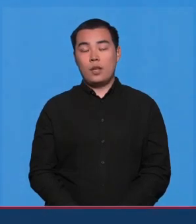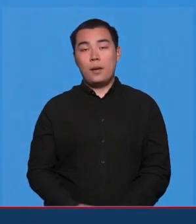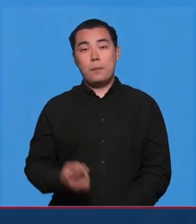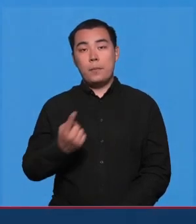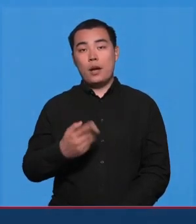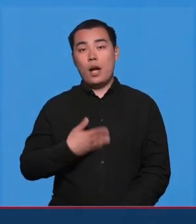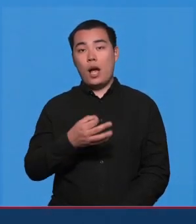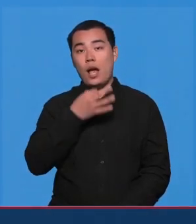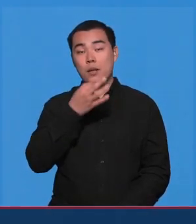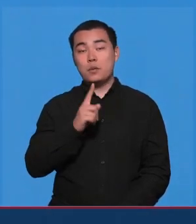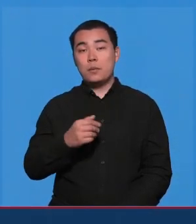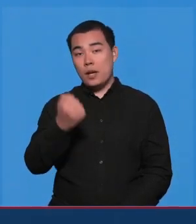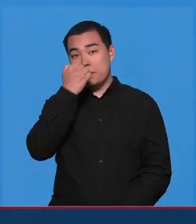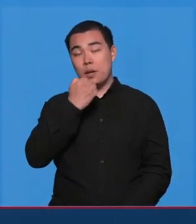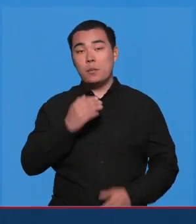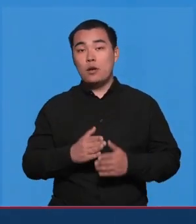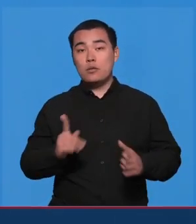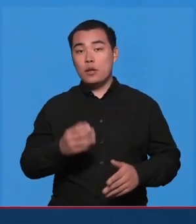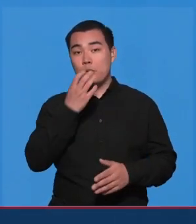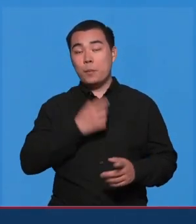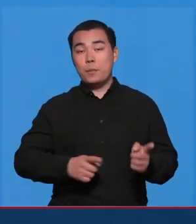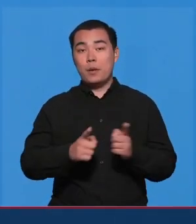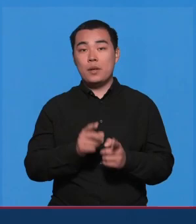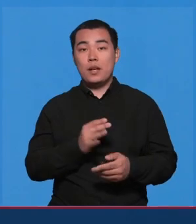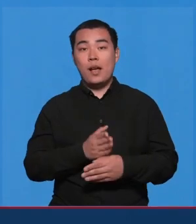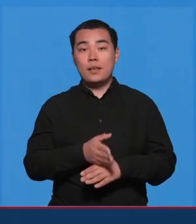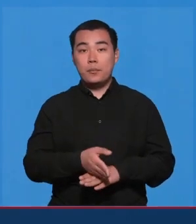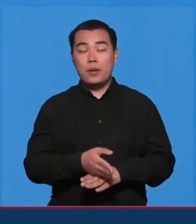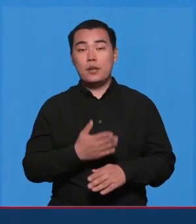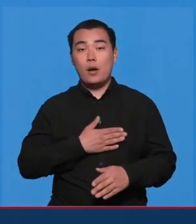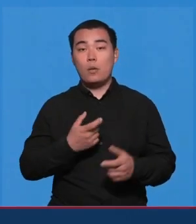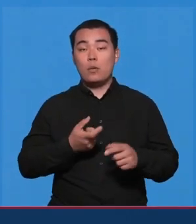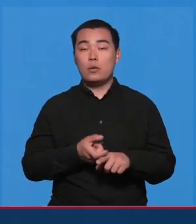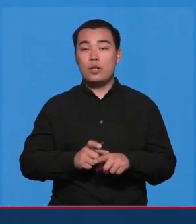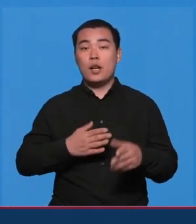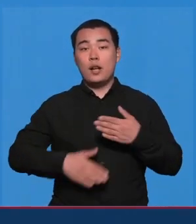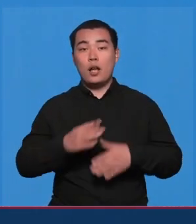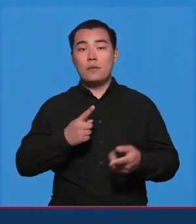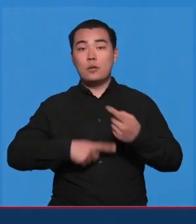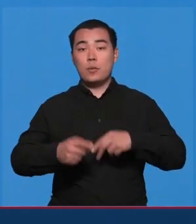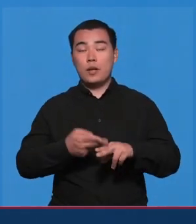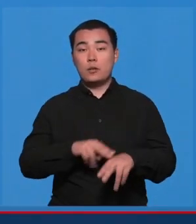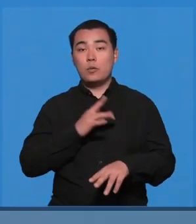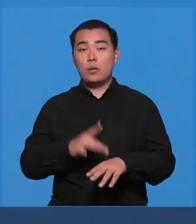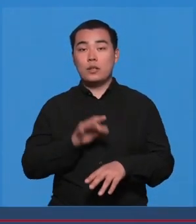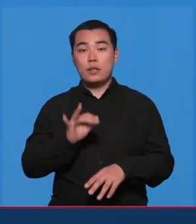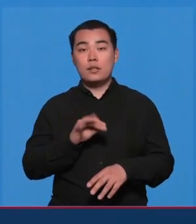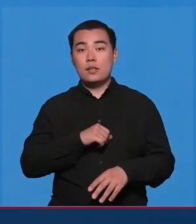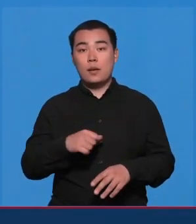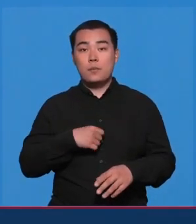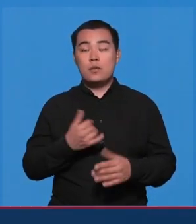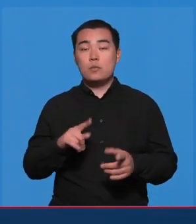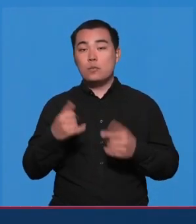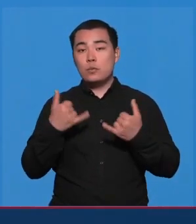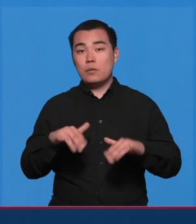Во-первых, хочу отблагодарить вас за теплый прием и оказанное гостеприимство. Я очень рад вернуться в этот город и хочу сказать, что он не перестает